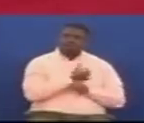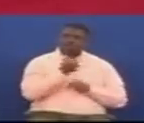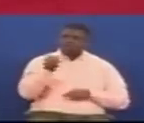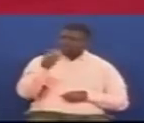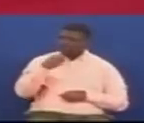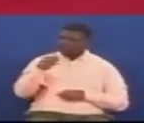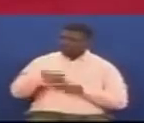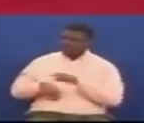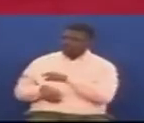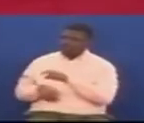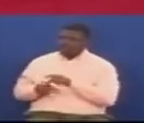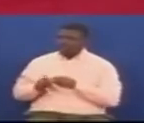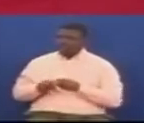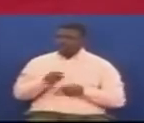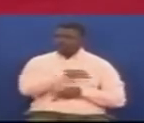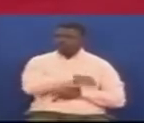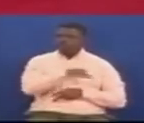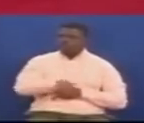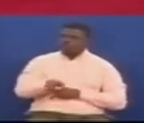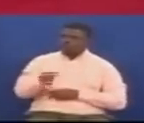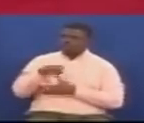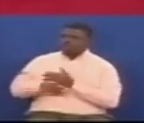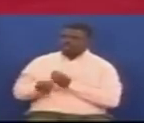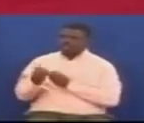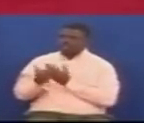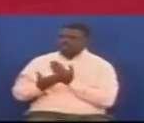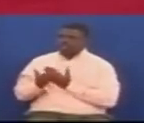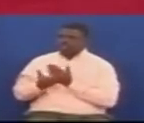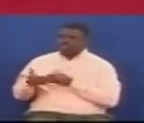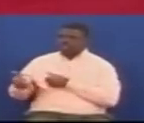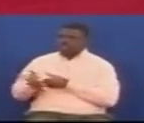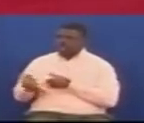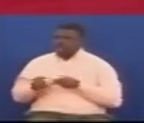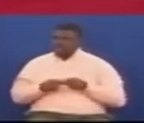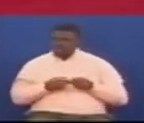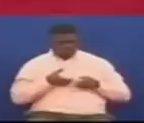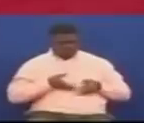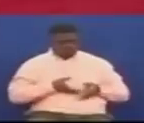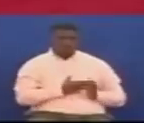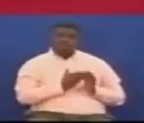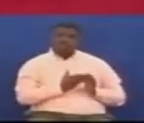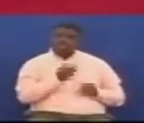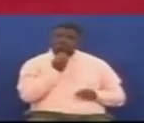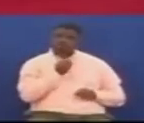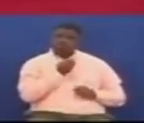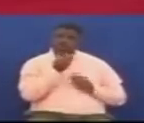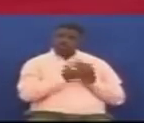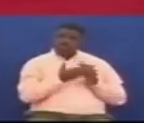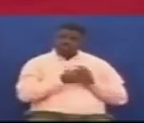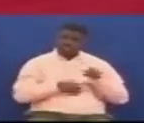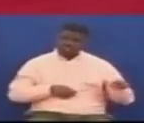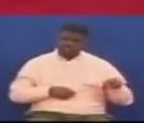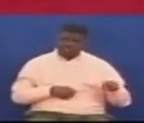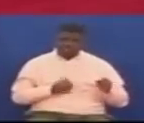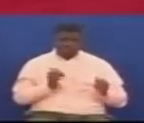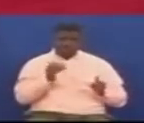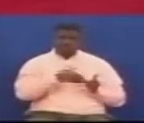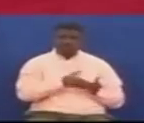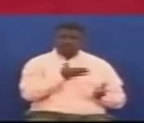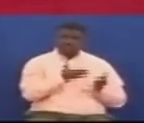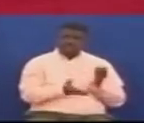chakula katika masoko ya ndani na nchi jirani. Uzalishaji wa chakula nchini ulifikia tani